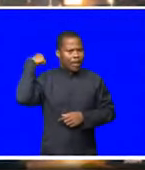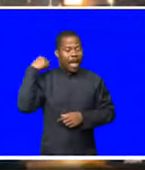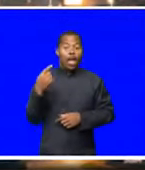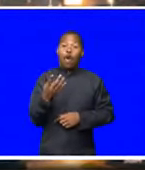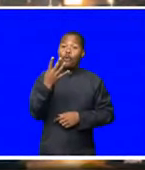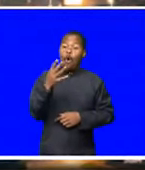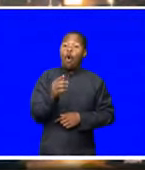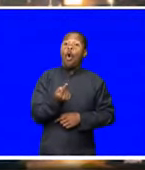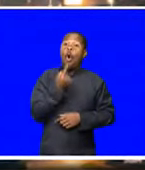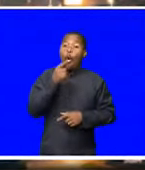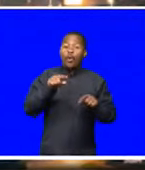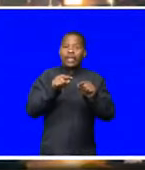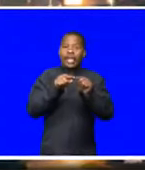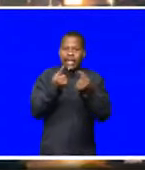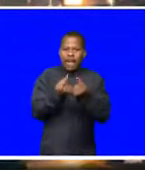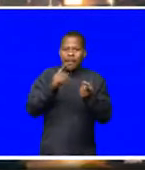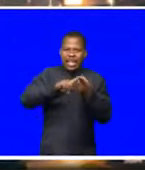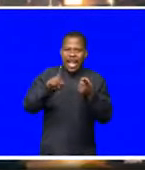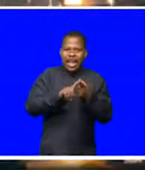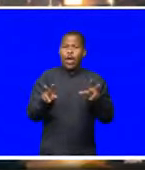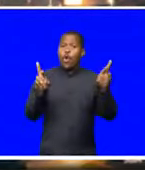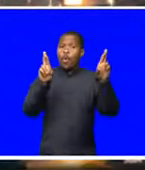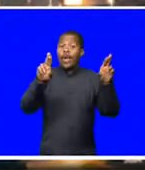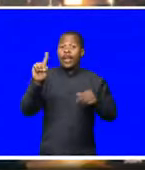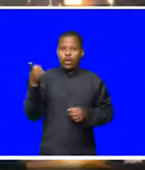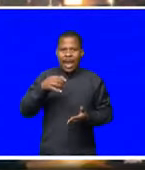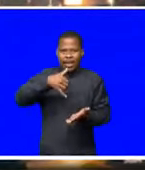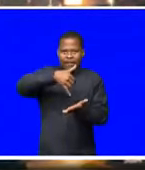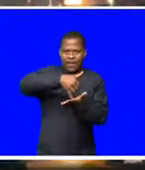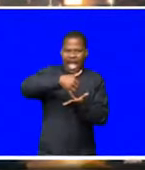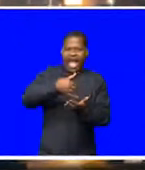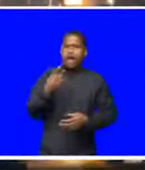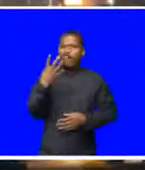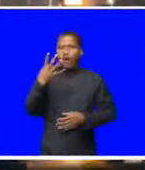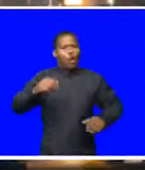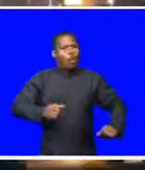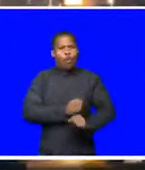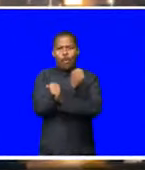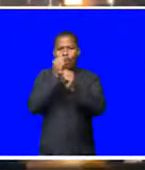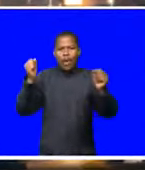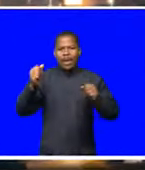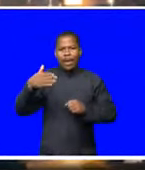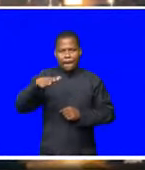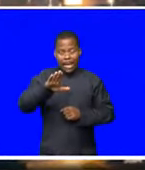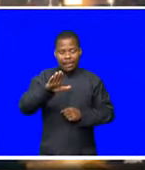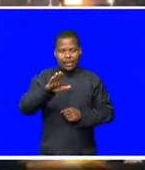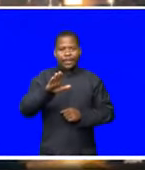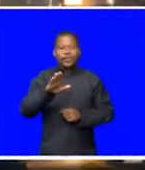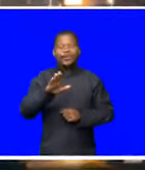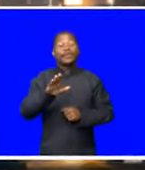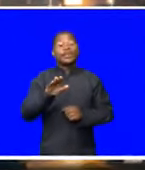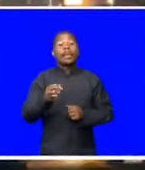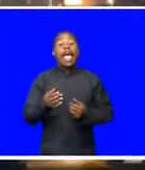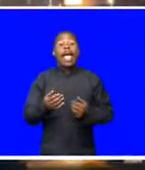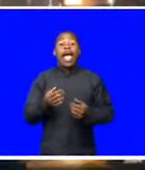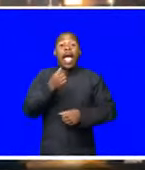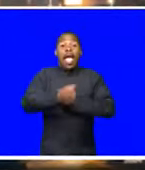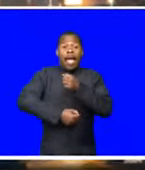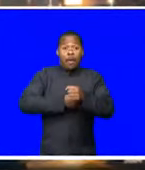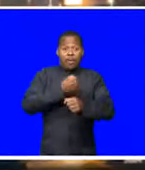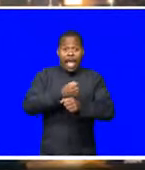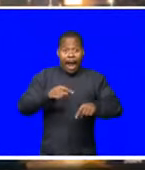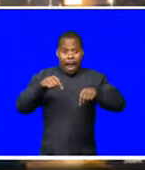kuluphupho lawonkewonke umdlali welicembu leLiverpool kuthi bangaphakamisa ke tindzebe letine letidlalelwako-ke kulo mnyaka losetulu. Kwanyalo